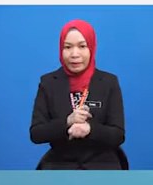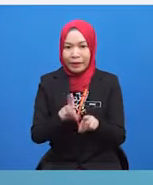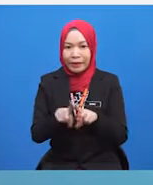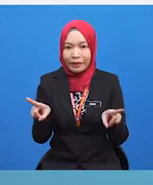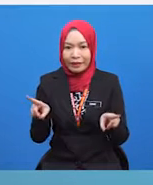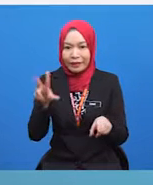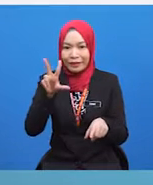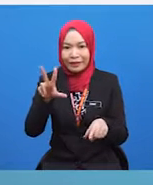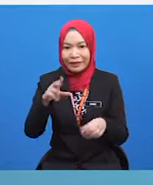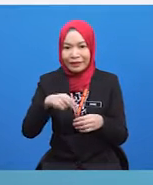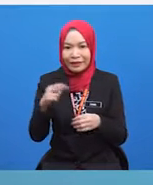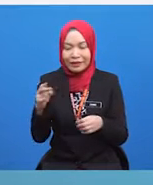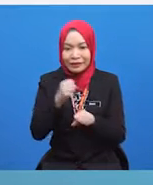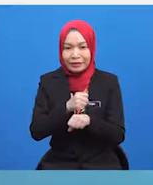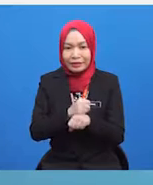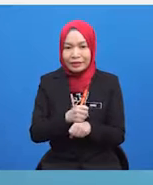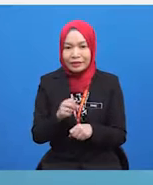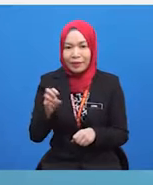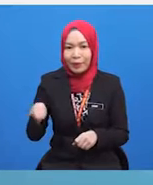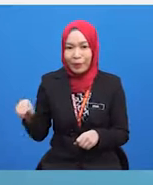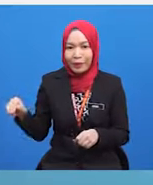Bandingkan ketiga-tiga hasil kerja murid-murid.